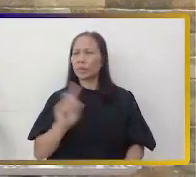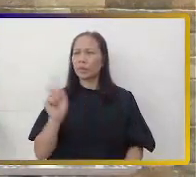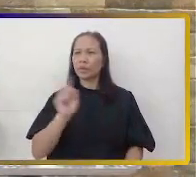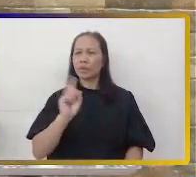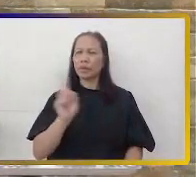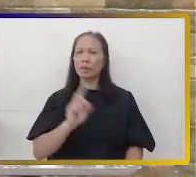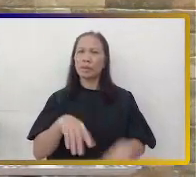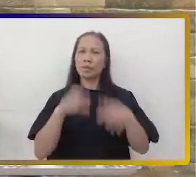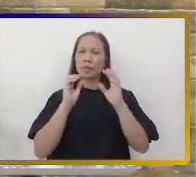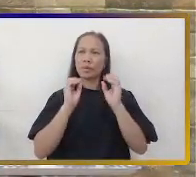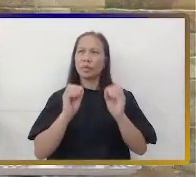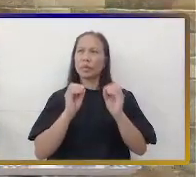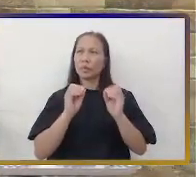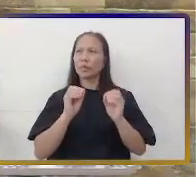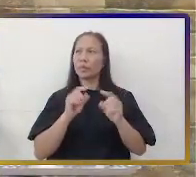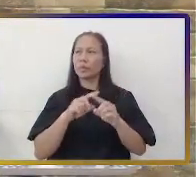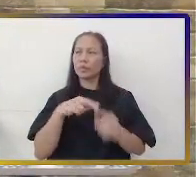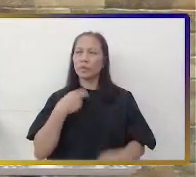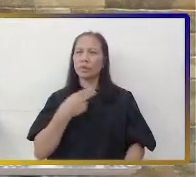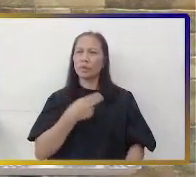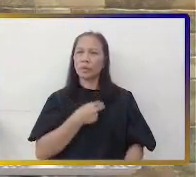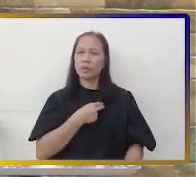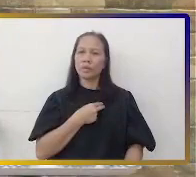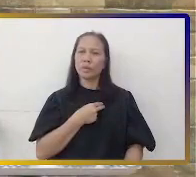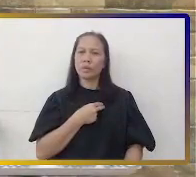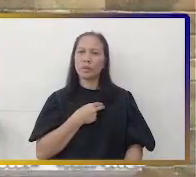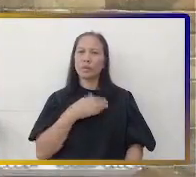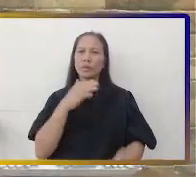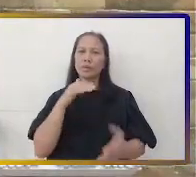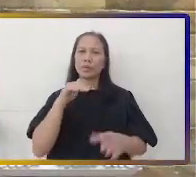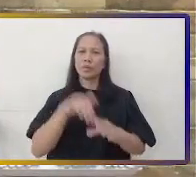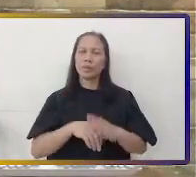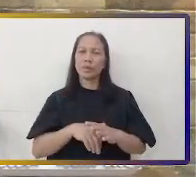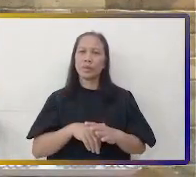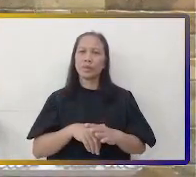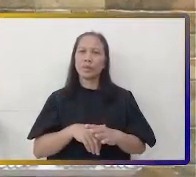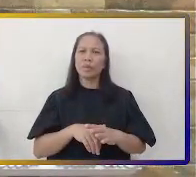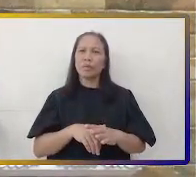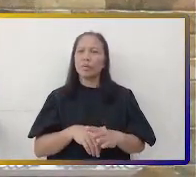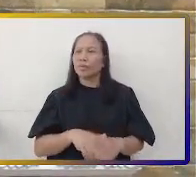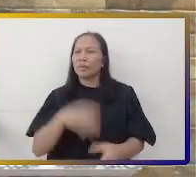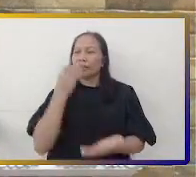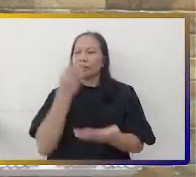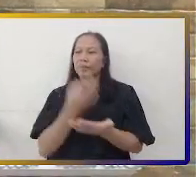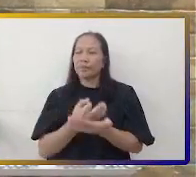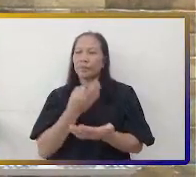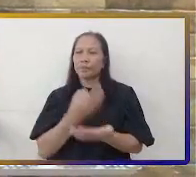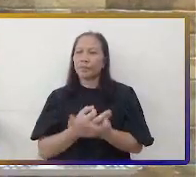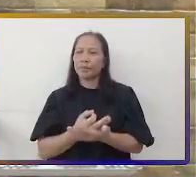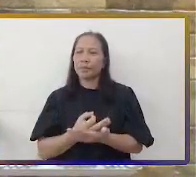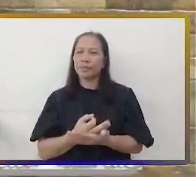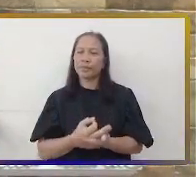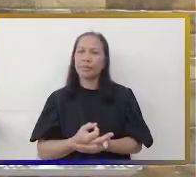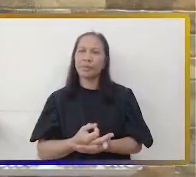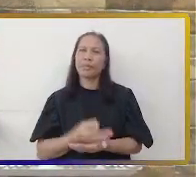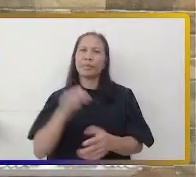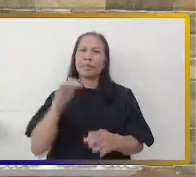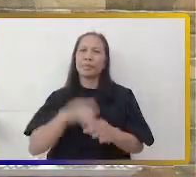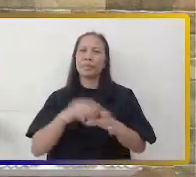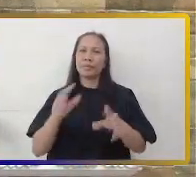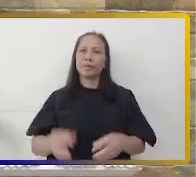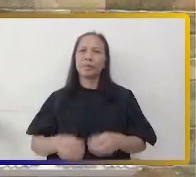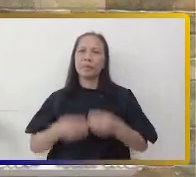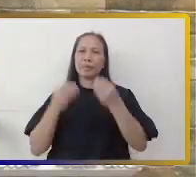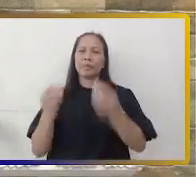ating pera which is it involves our tis and offering pagbibigay ng ating tis and offering because